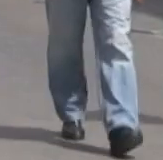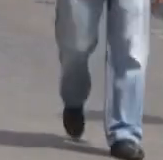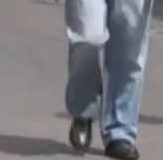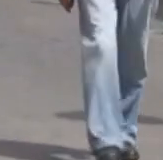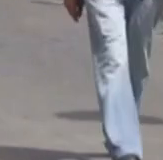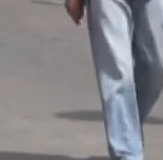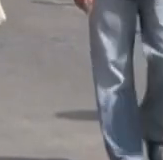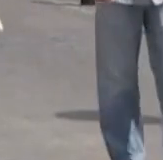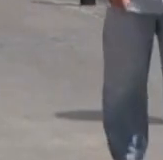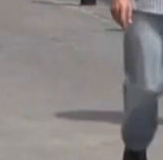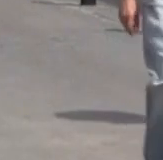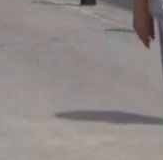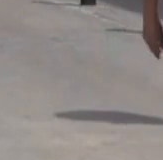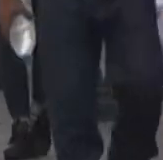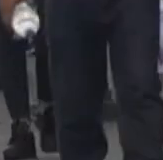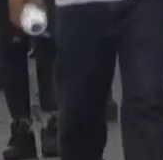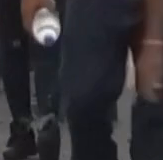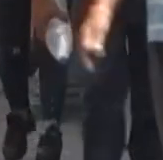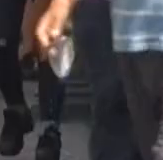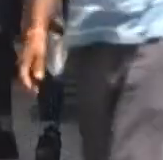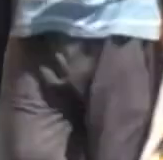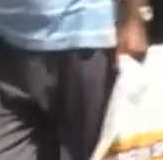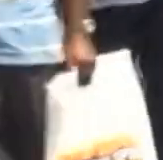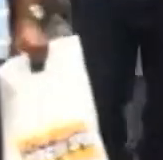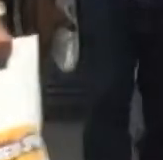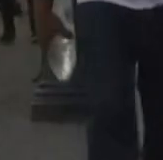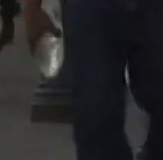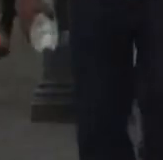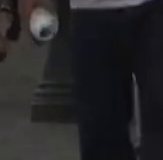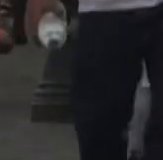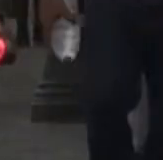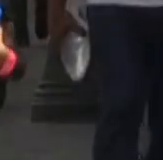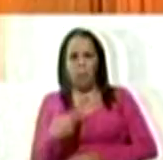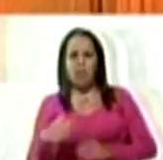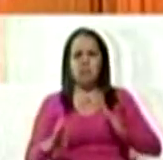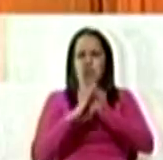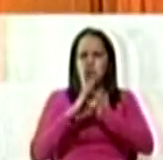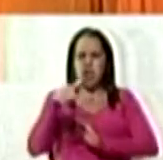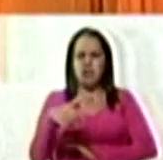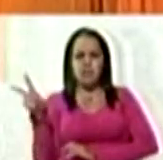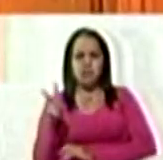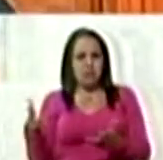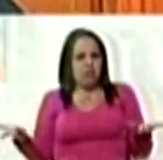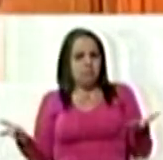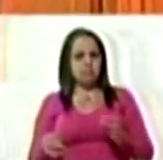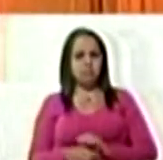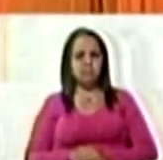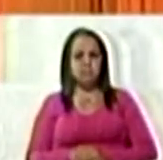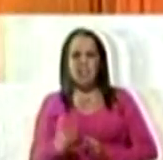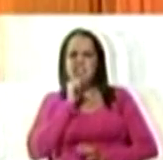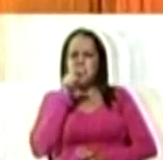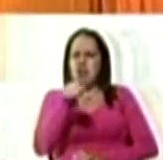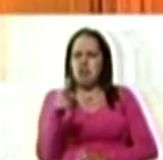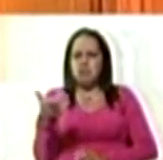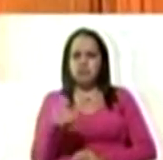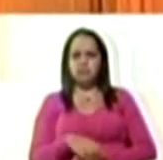венесуэлы вырученные от продажи золота средства должны были пойти на программу он по борьбе с коронавирусом два года назад мотора также